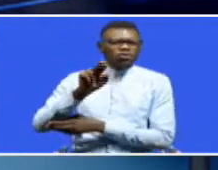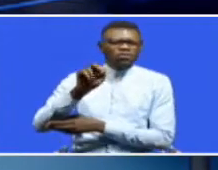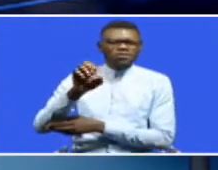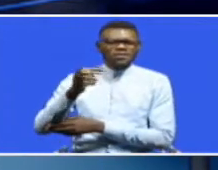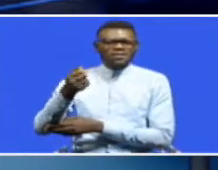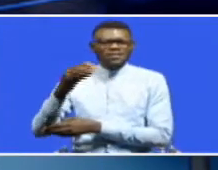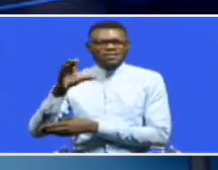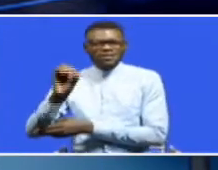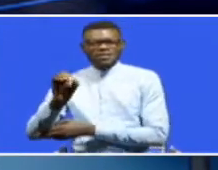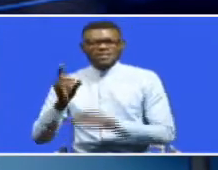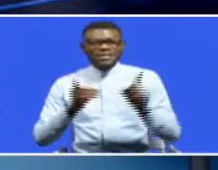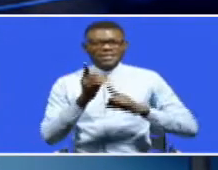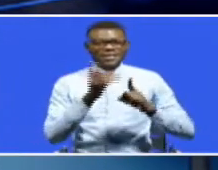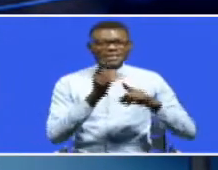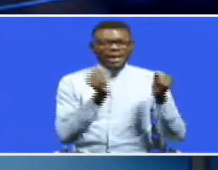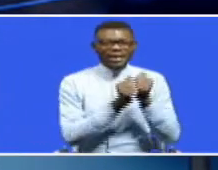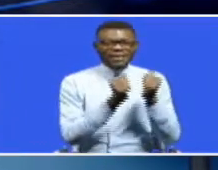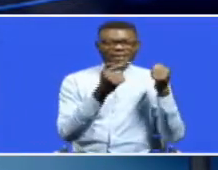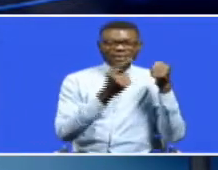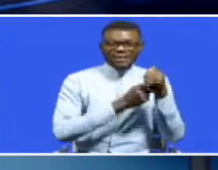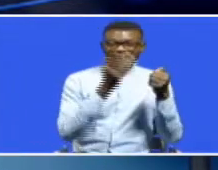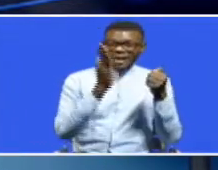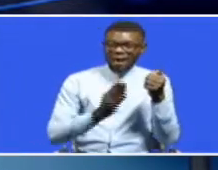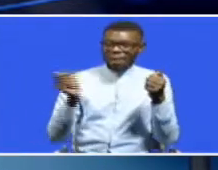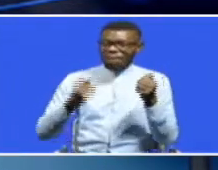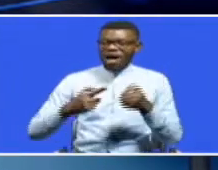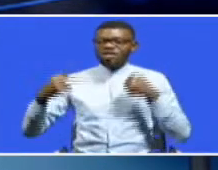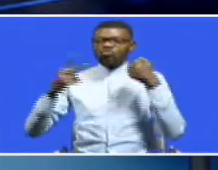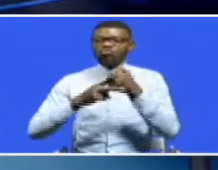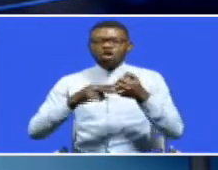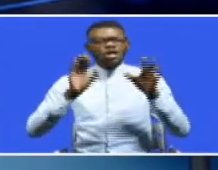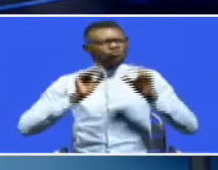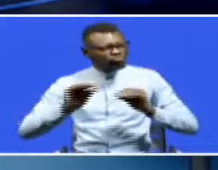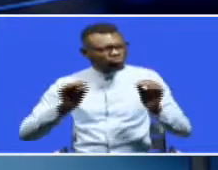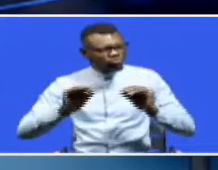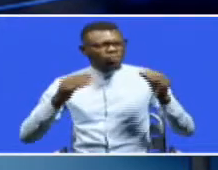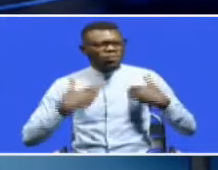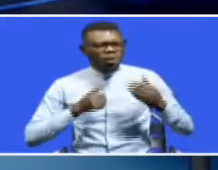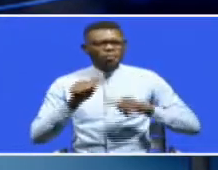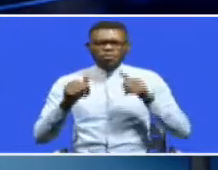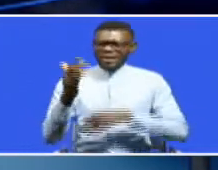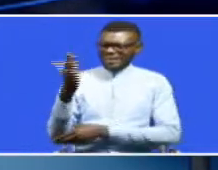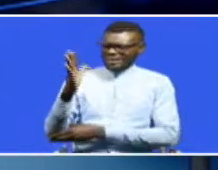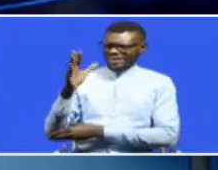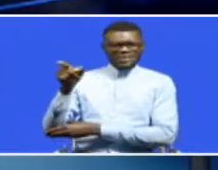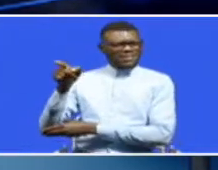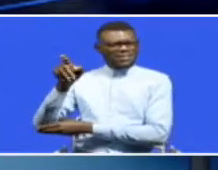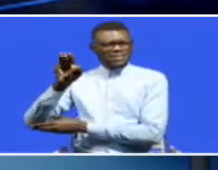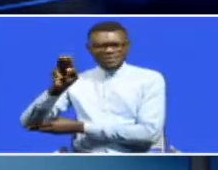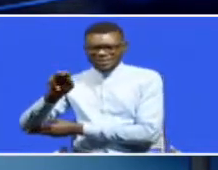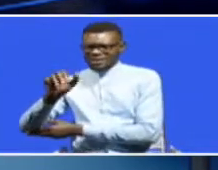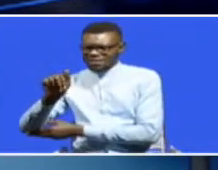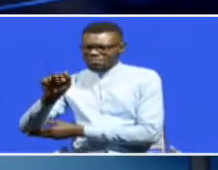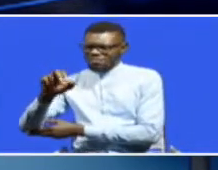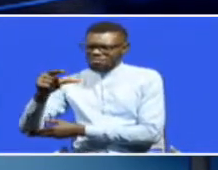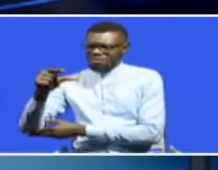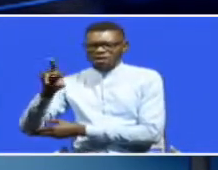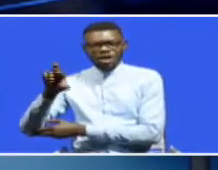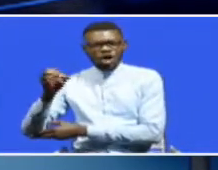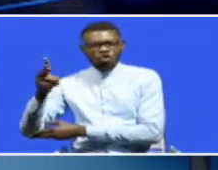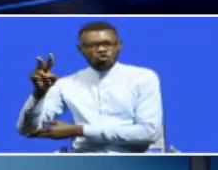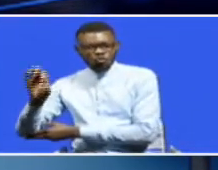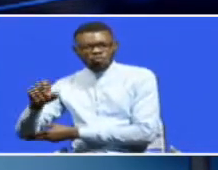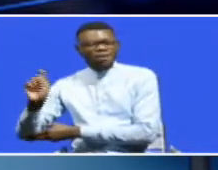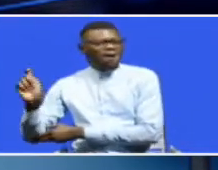tarehe 26 ya mwezi Julai kuwa siku ya kufanya hamasisho duniani kuhusu umuhimu wa mikoko. Kenya leo imejiunga na mataifa